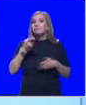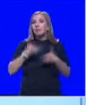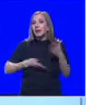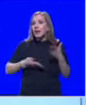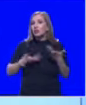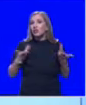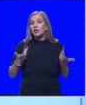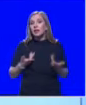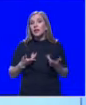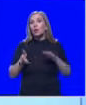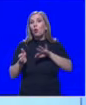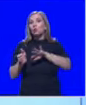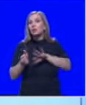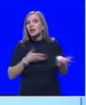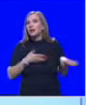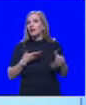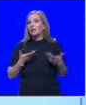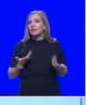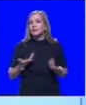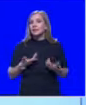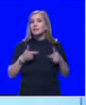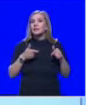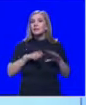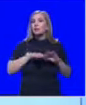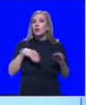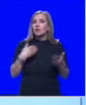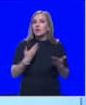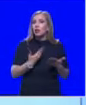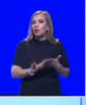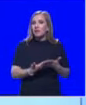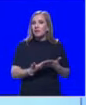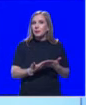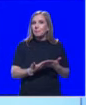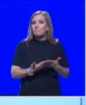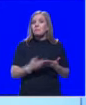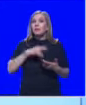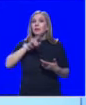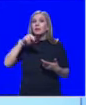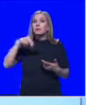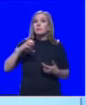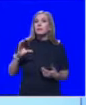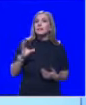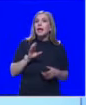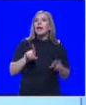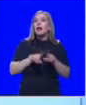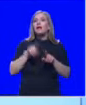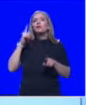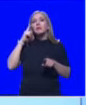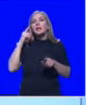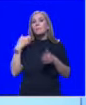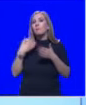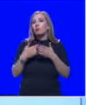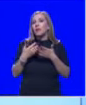почетният председател го отстранява с подаване на оставка. В ДПС, както помните